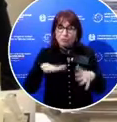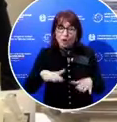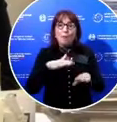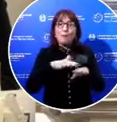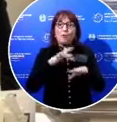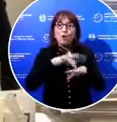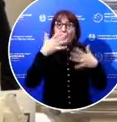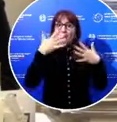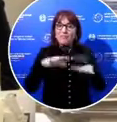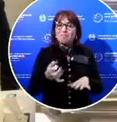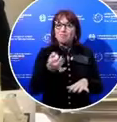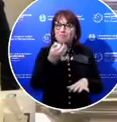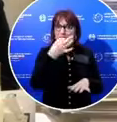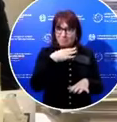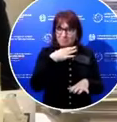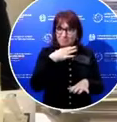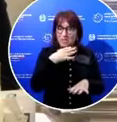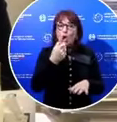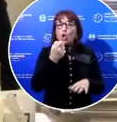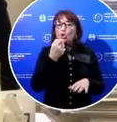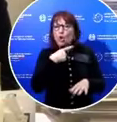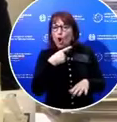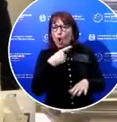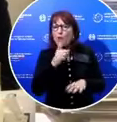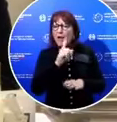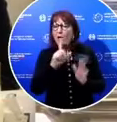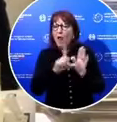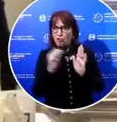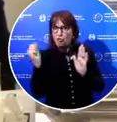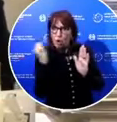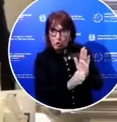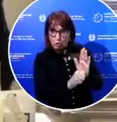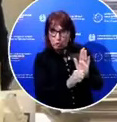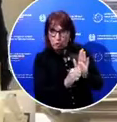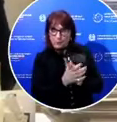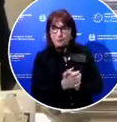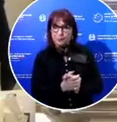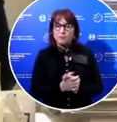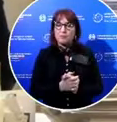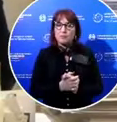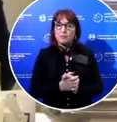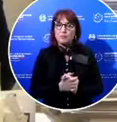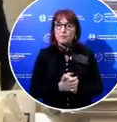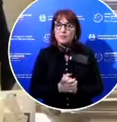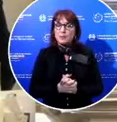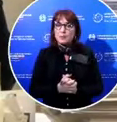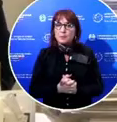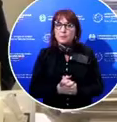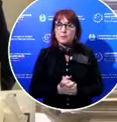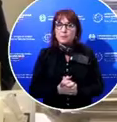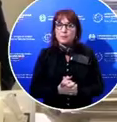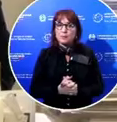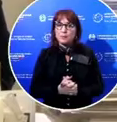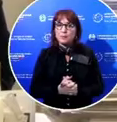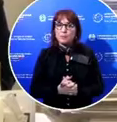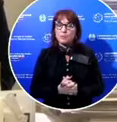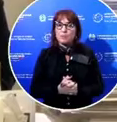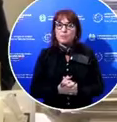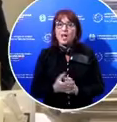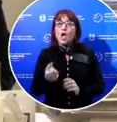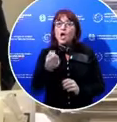sostanze psicoattive illegali. Decisamente elevata è anche l'incidenza dell'assunzione